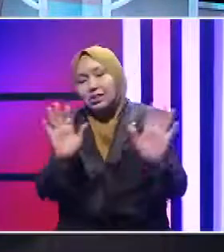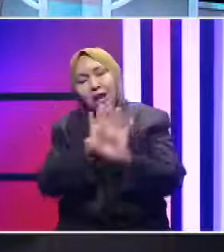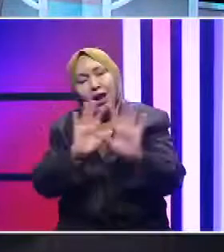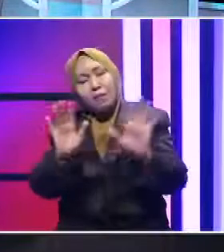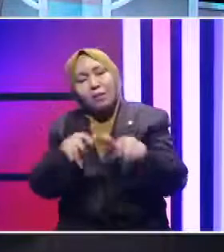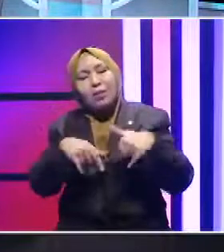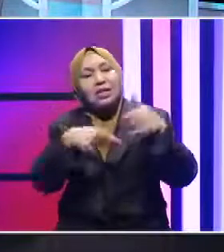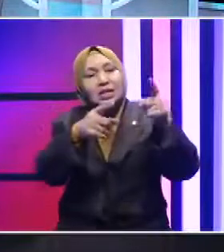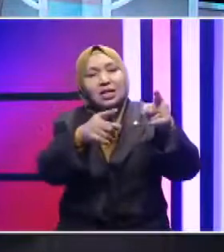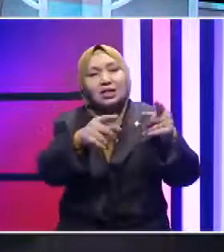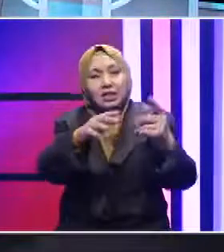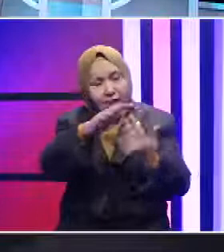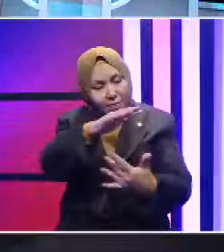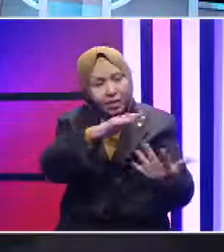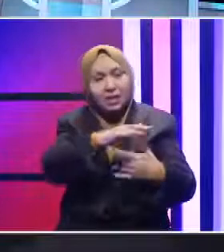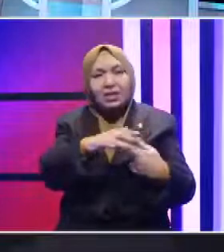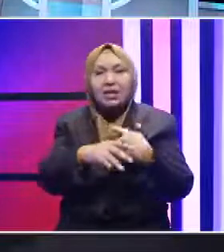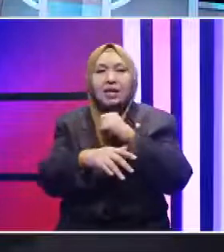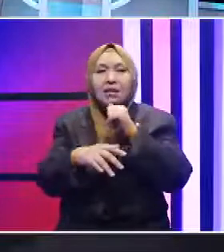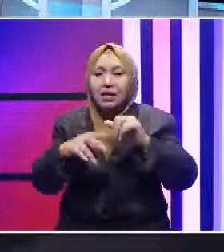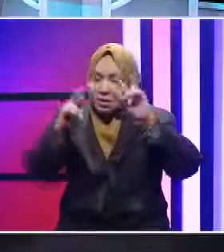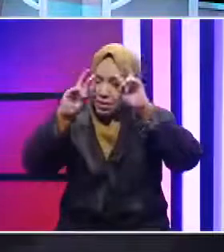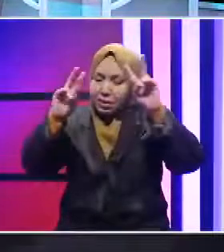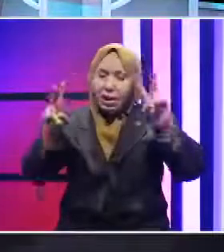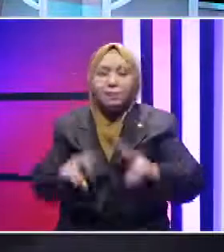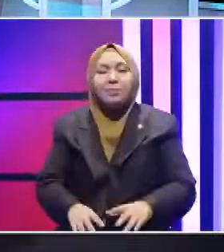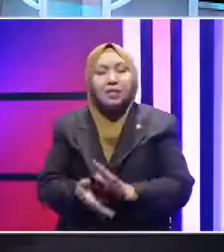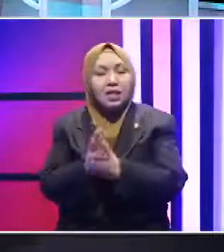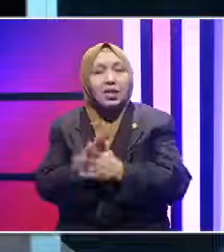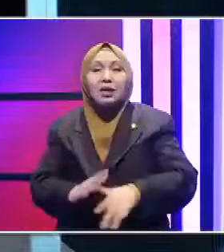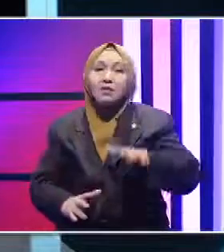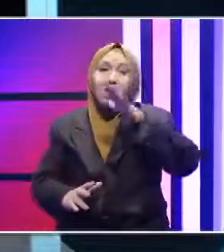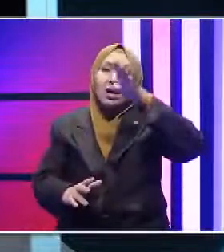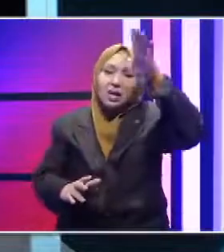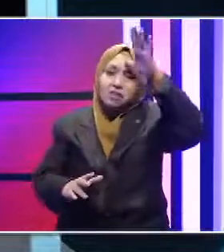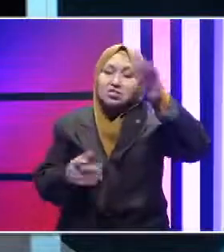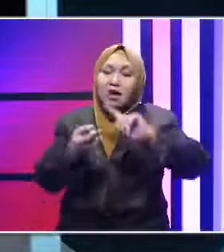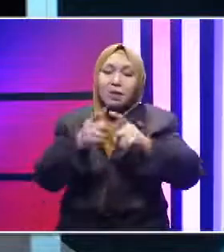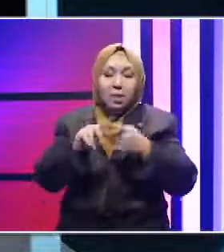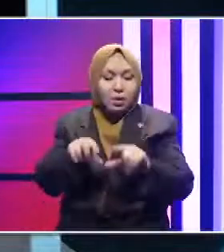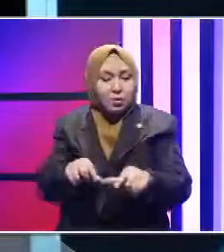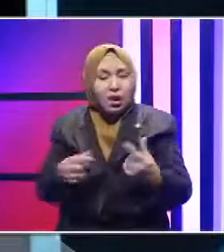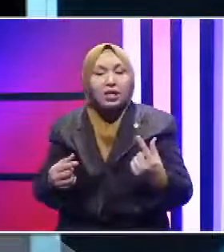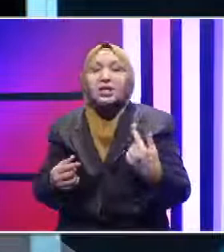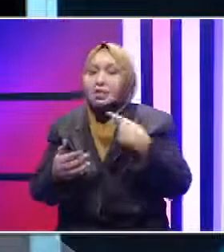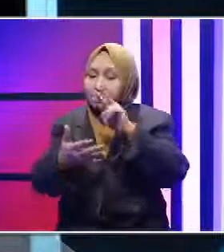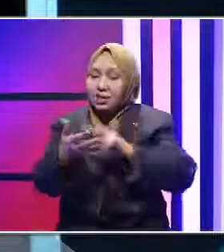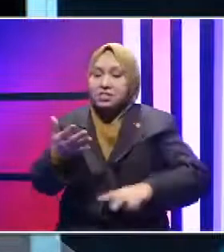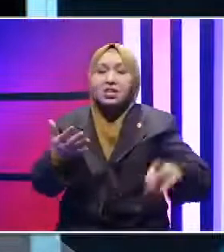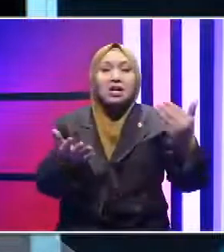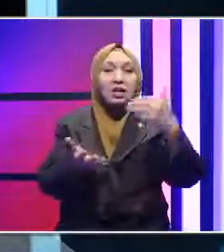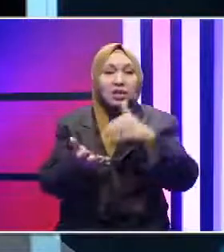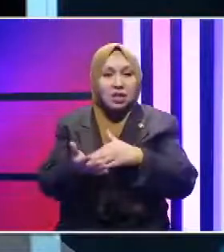tempat ini kan. Tak boleh. Tenang kita insyaAllah. Betul Ustaz Fazrul. Baik. Jadi ibu ayah sekalian, tuan-tuan dan puan-puan sahabat Al-Quran, kita baca sekarang sekali lagi